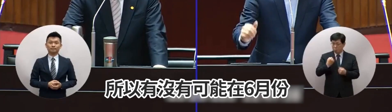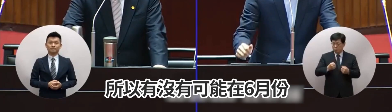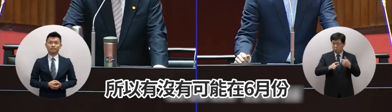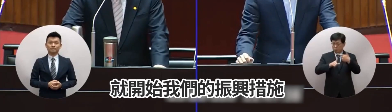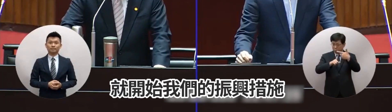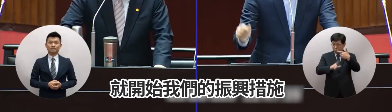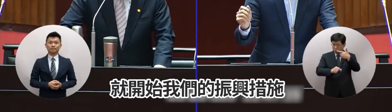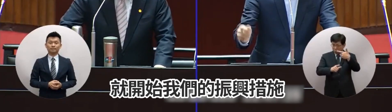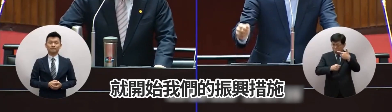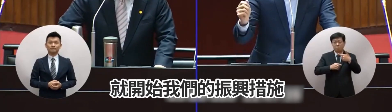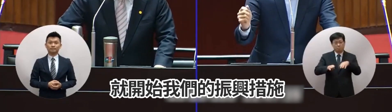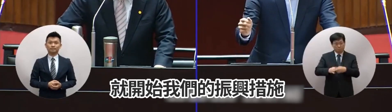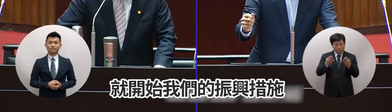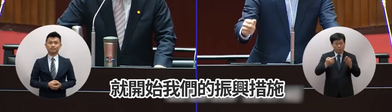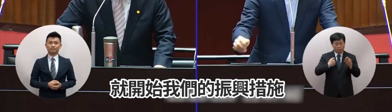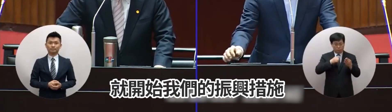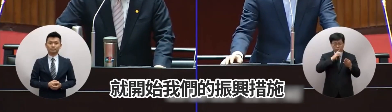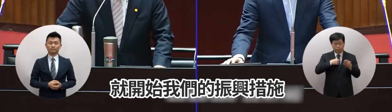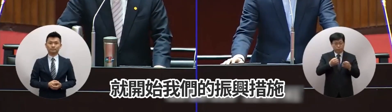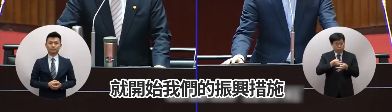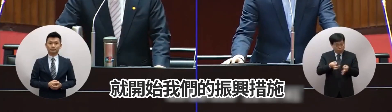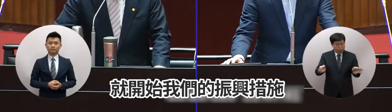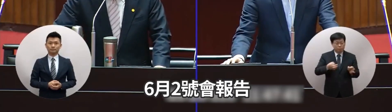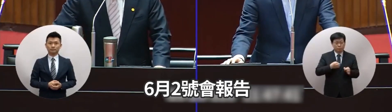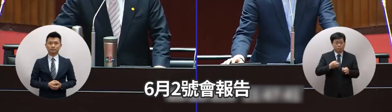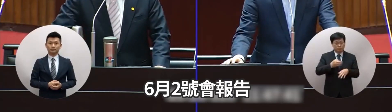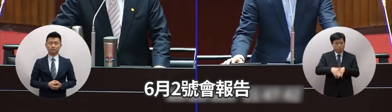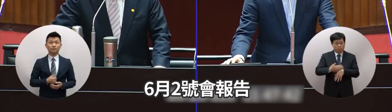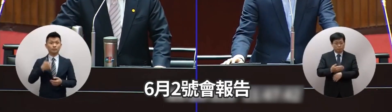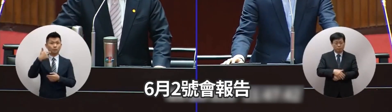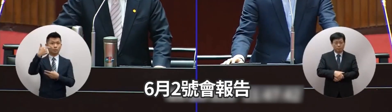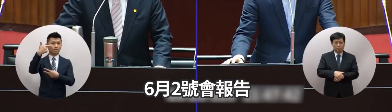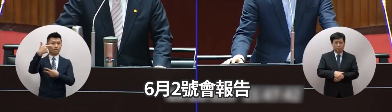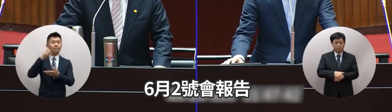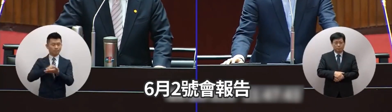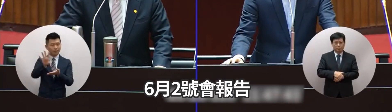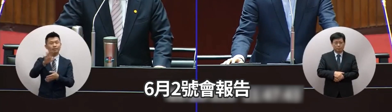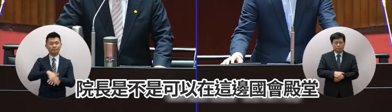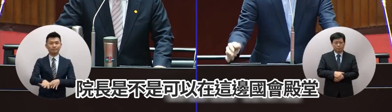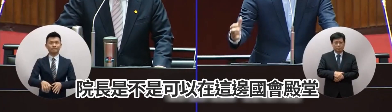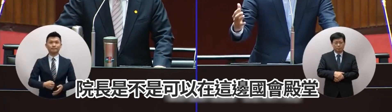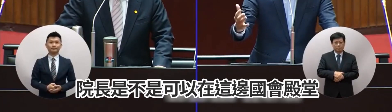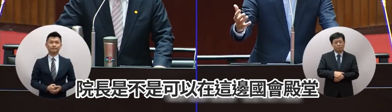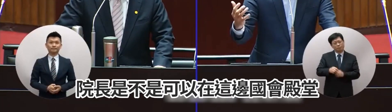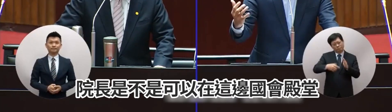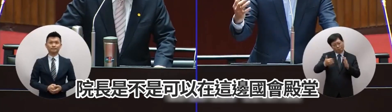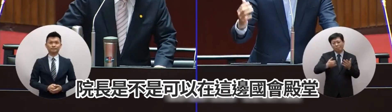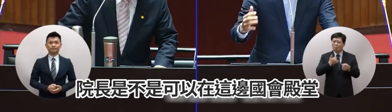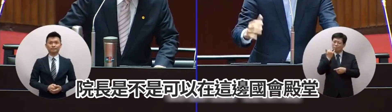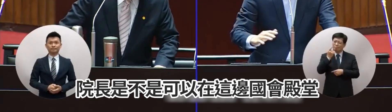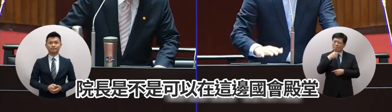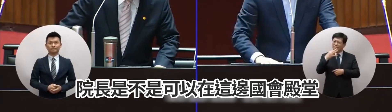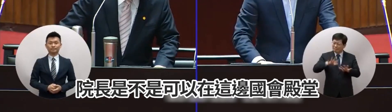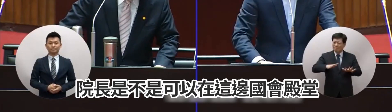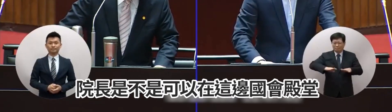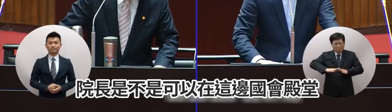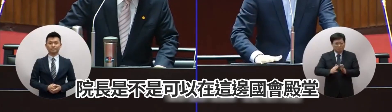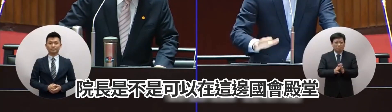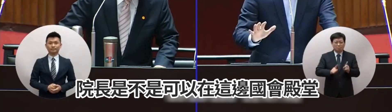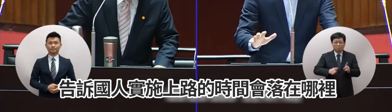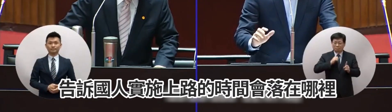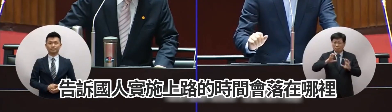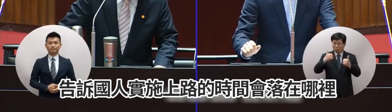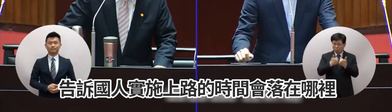六月份就开始我们的振兴措施？ 六月二号会报告。 那院长是不是可以在这边国会殿